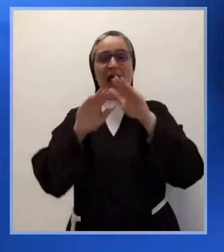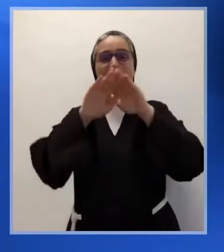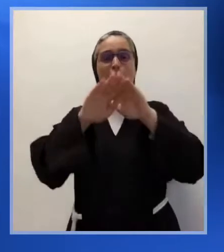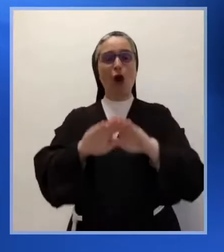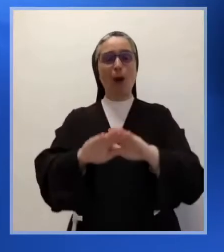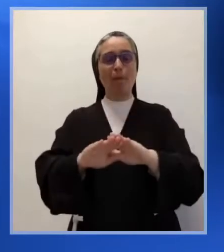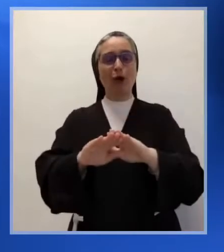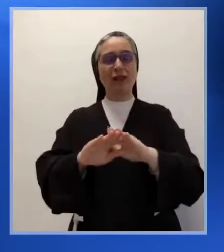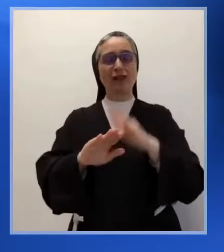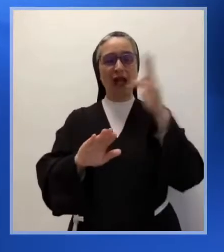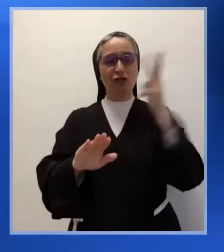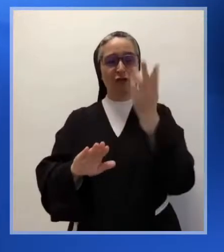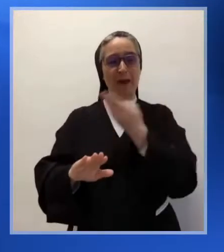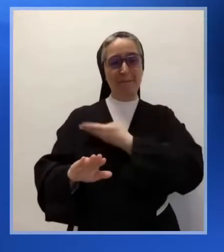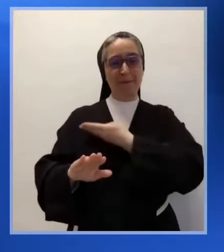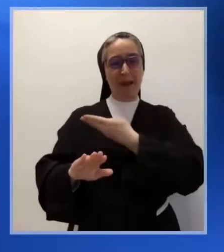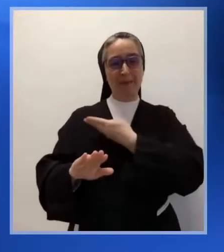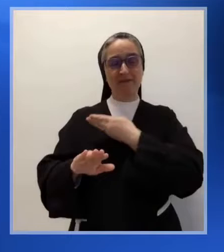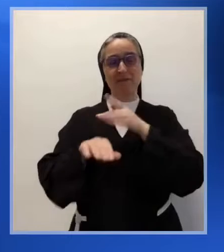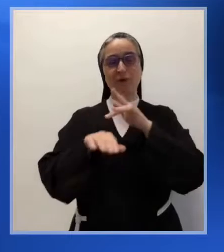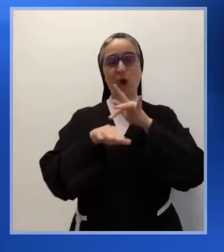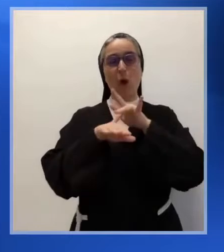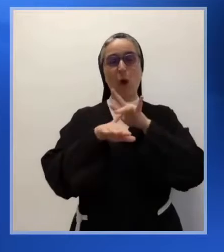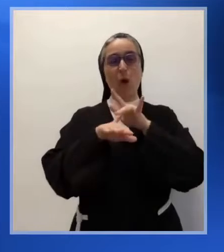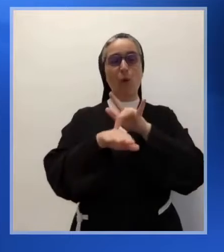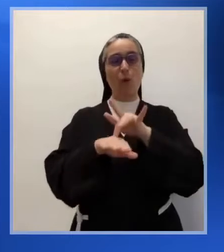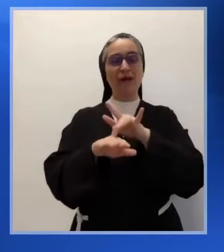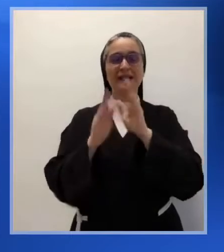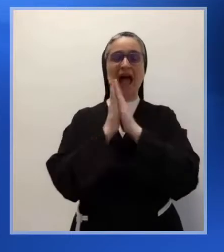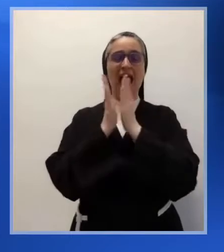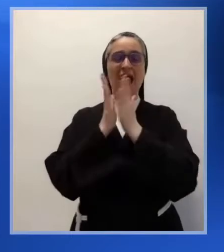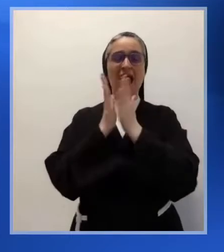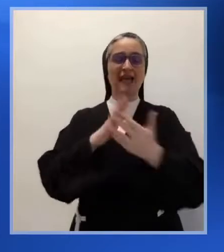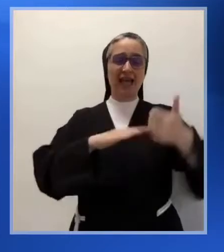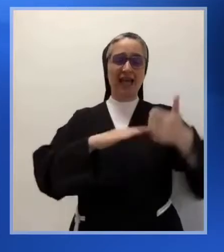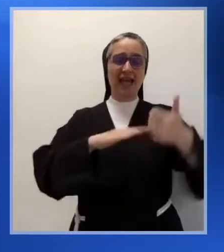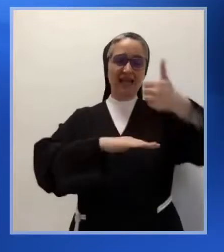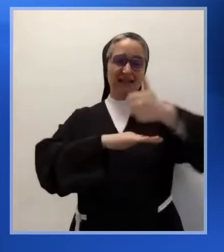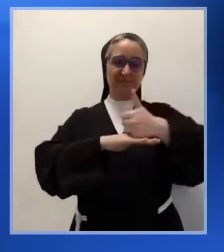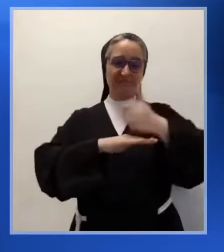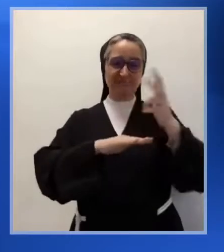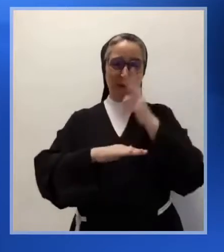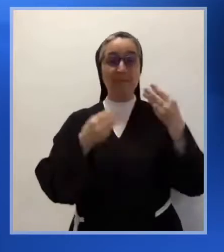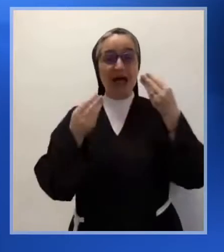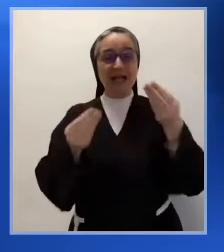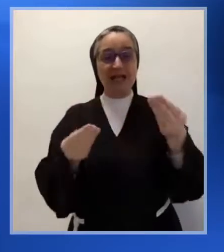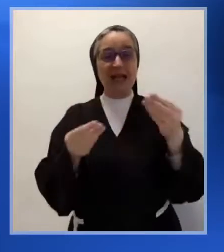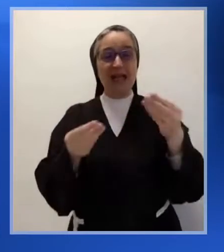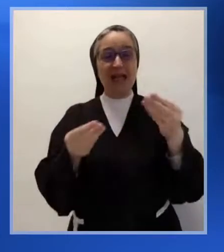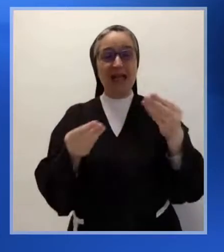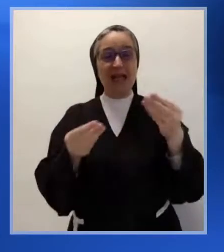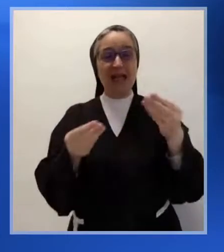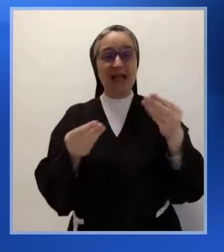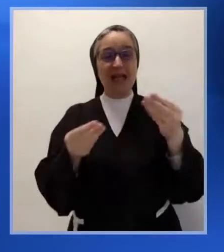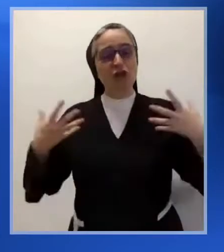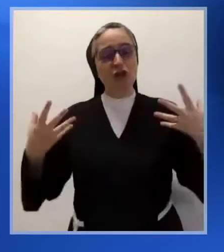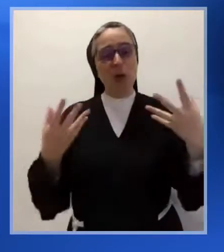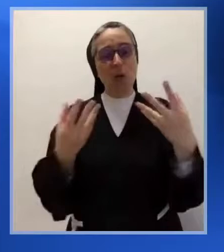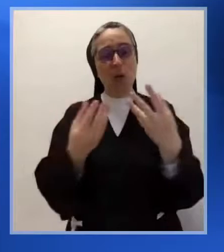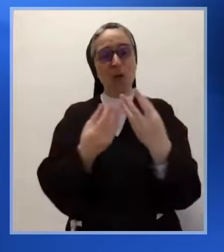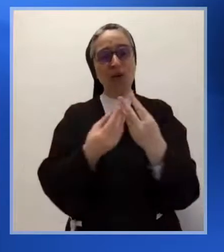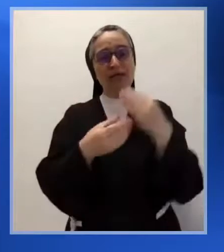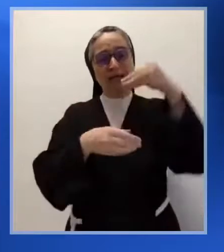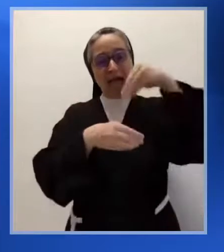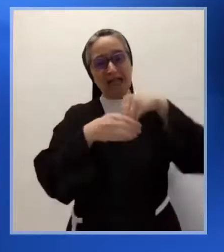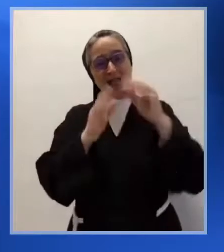Papa a guida della Chiesa e conceda pace e unità alla